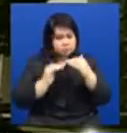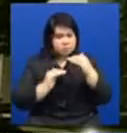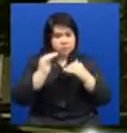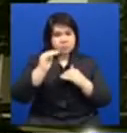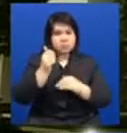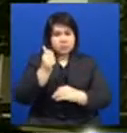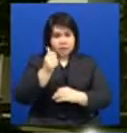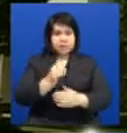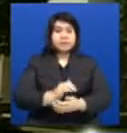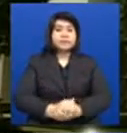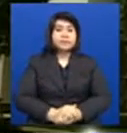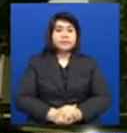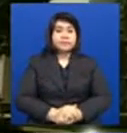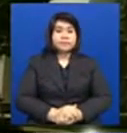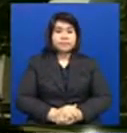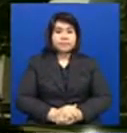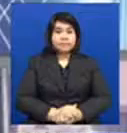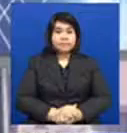ค่ะ